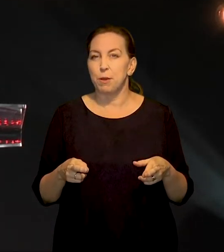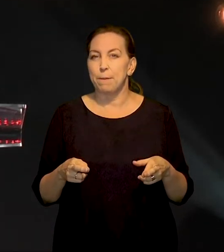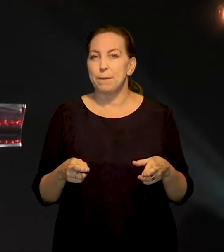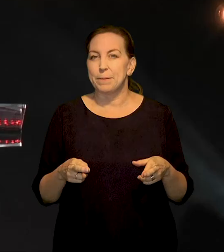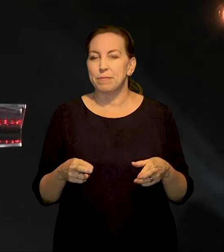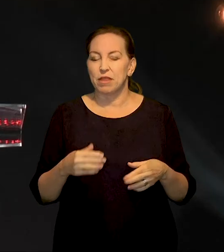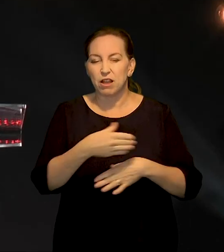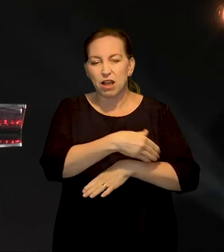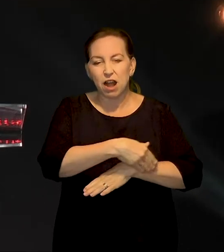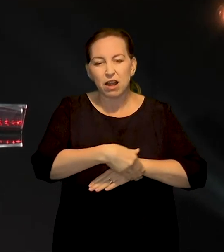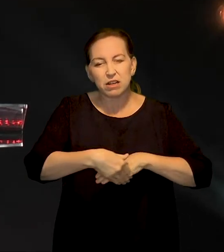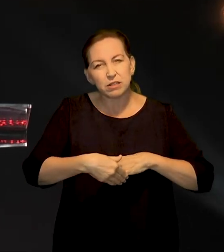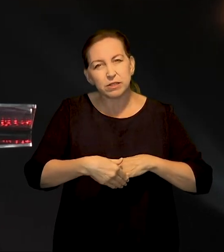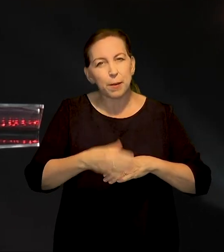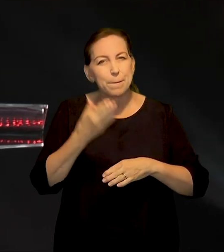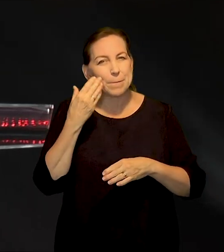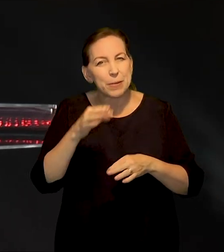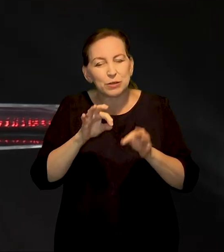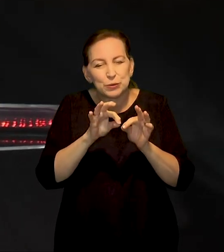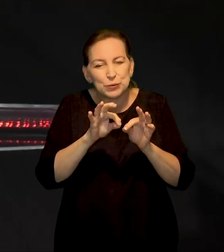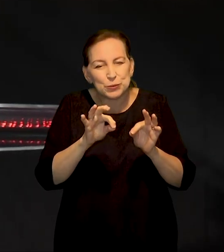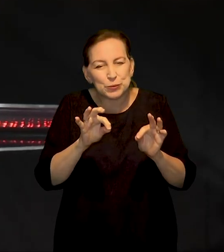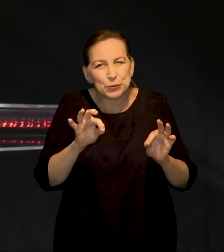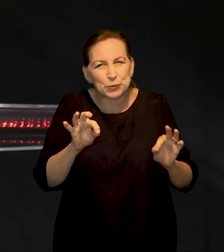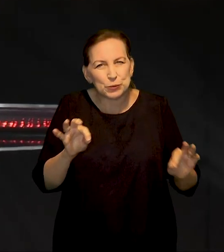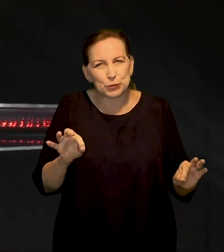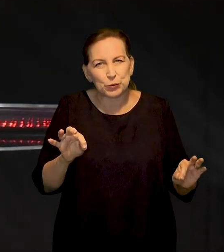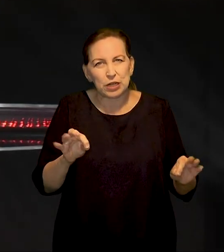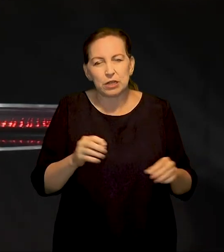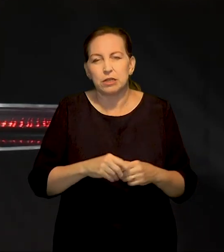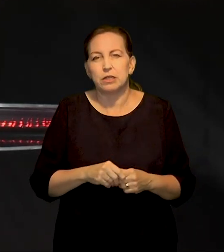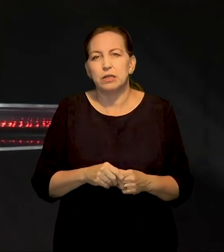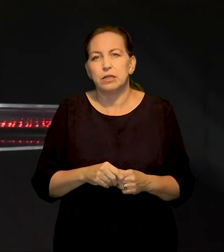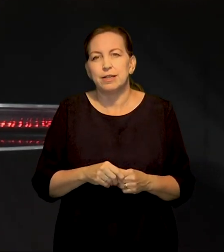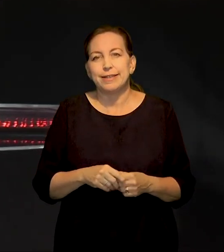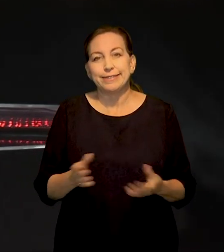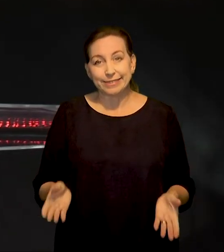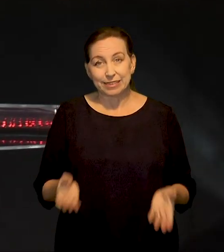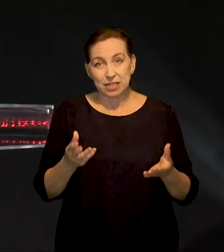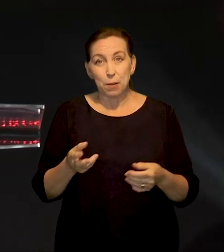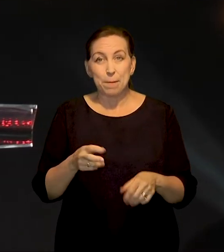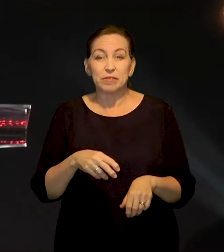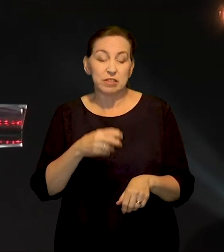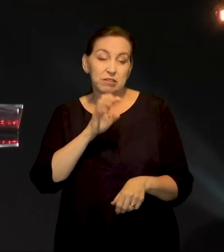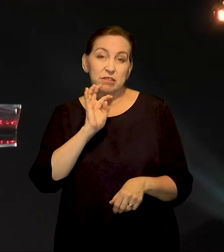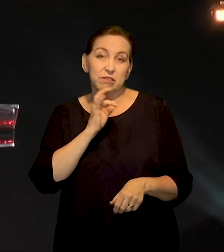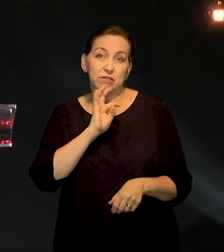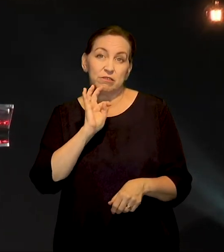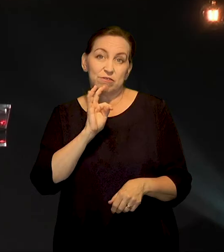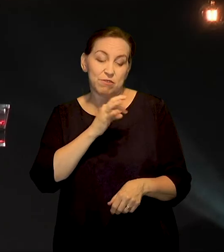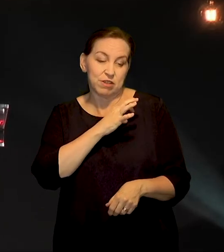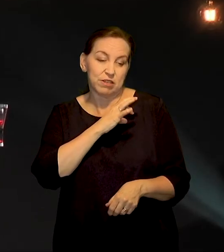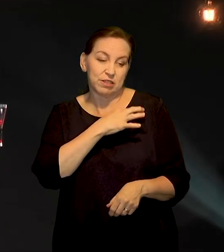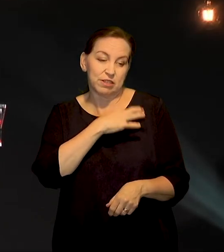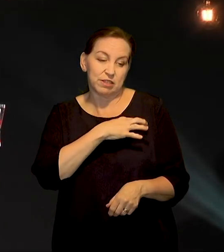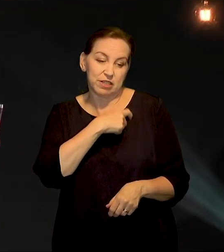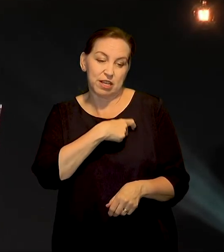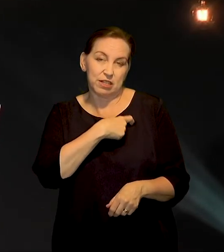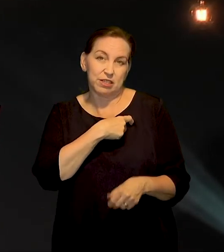troszeczkę bojaźń Boża. On nie odpowiedział całej grupie. Odpowiedział tylko jednemu z